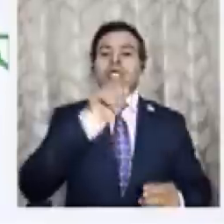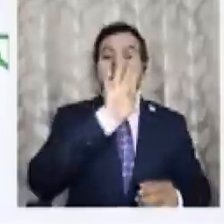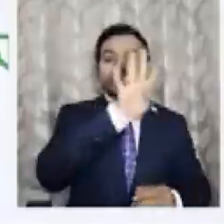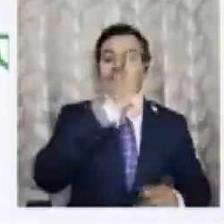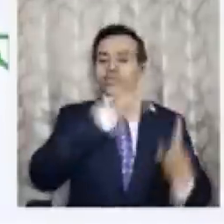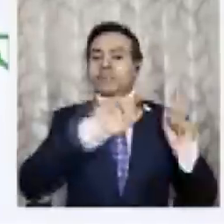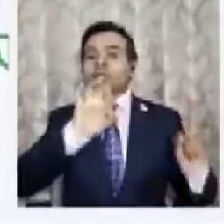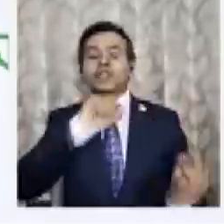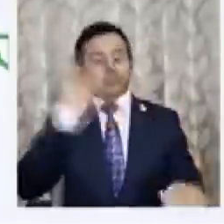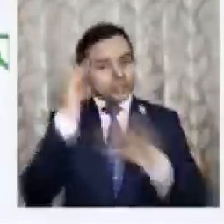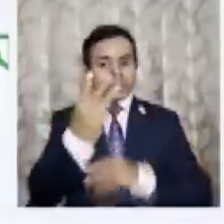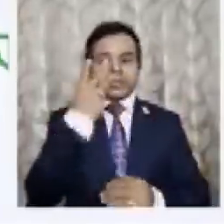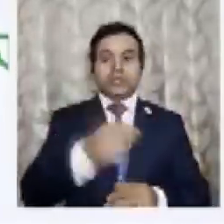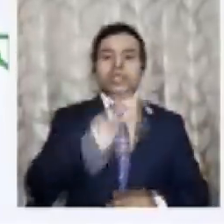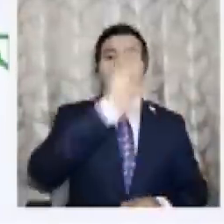31 থেকে 40 বছর 5 জন,